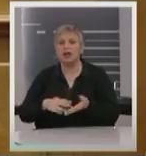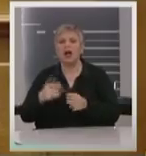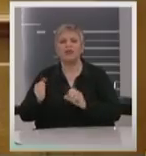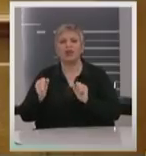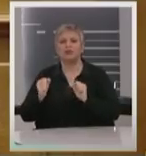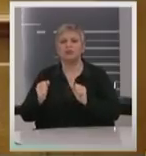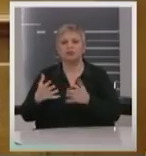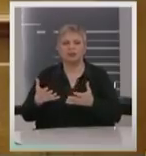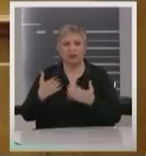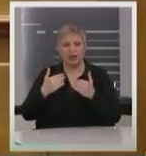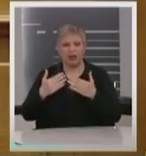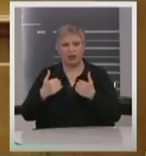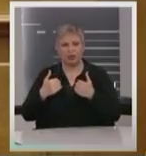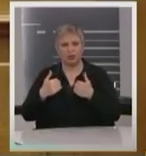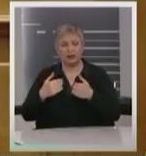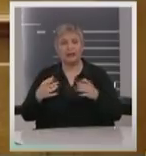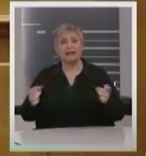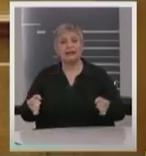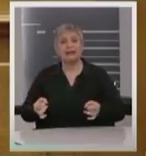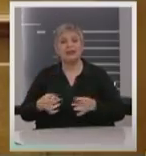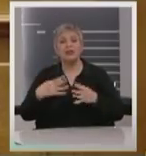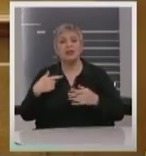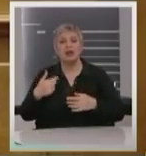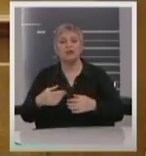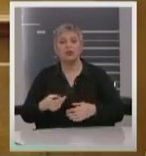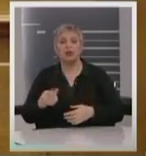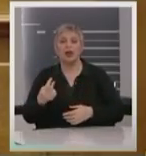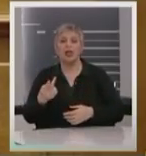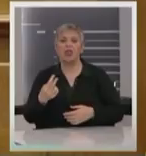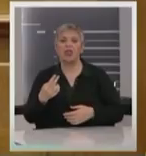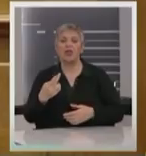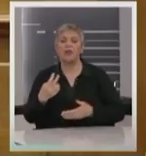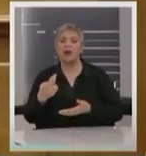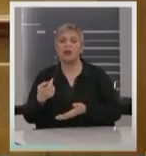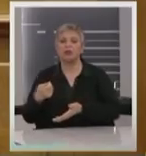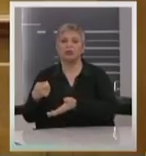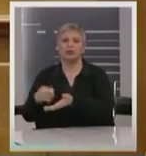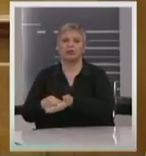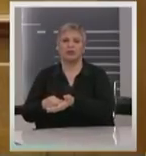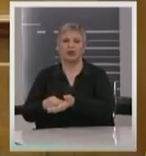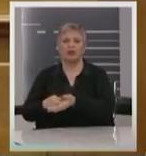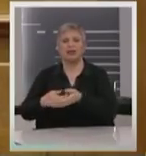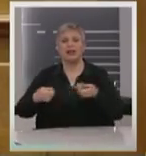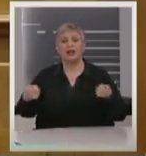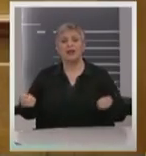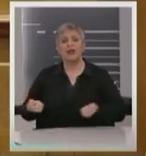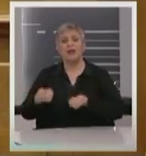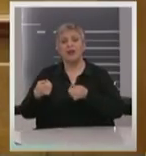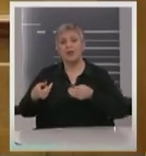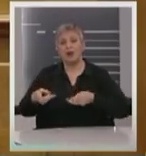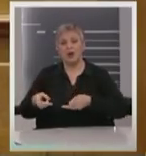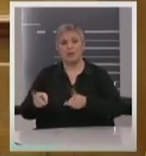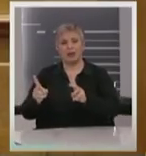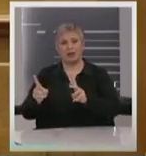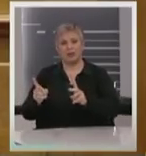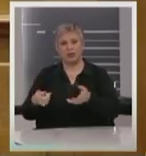συγκυριακά, εξαιτίας και των διπλών εισφορών που επιβάλλατε στους ελεύθερους επαγγελματίες. Αλλά